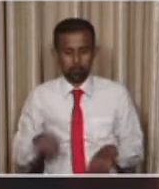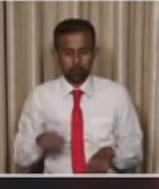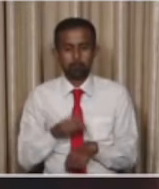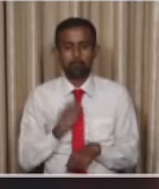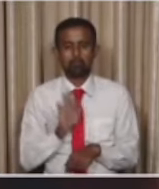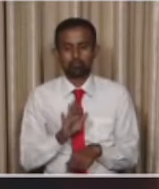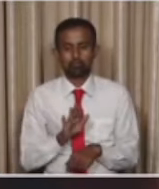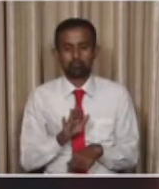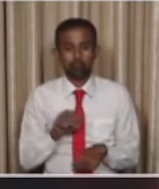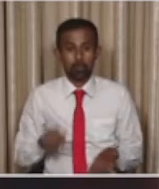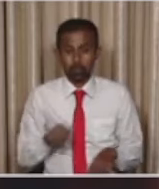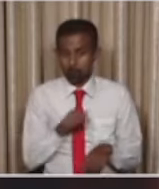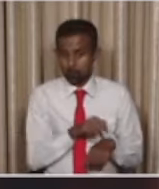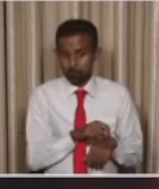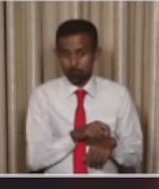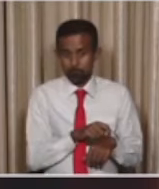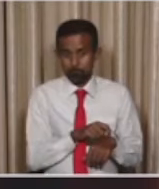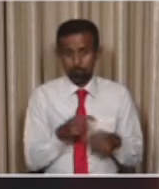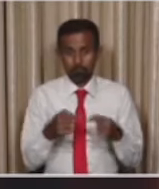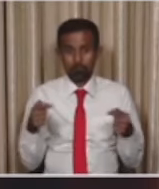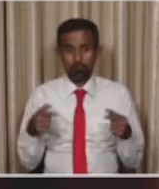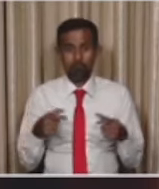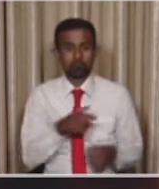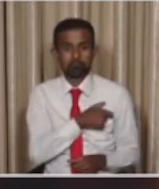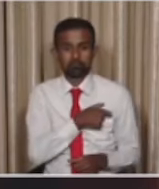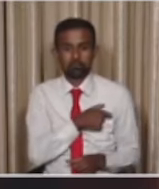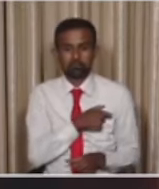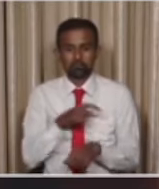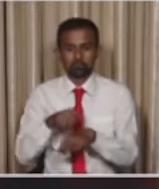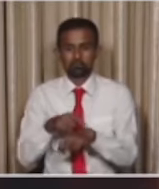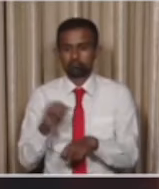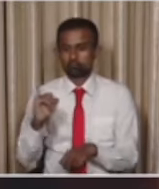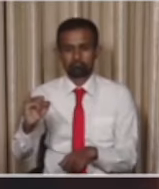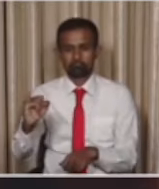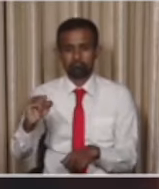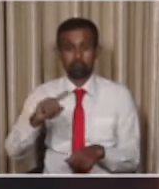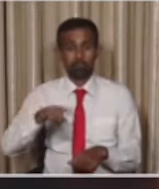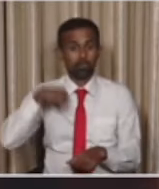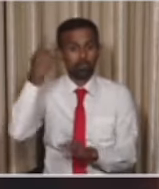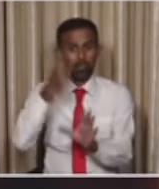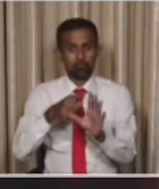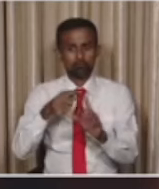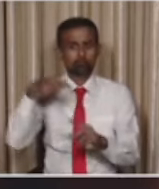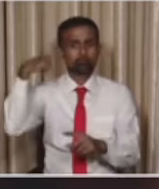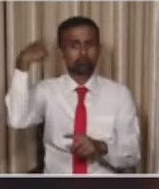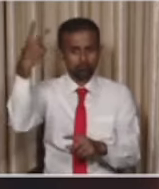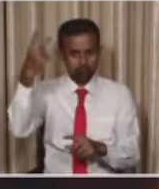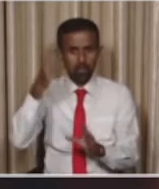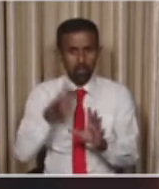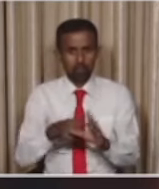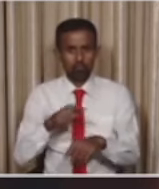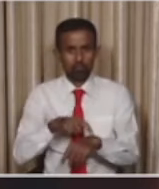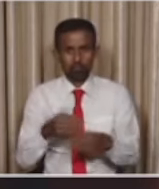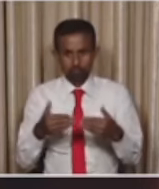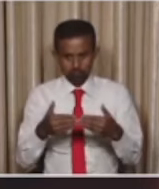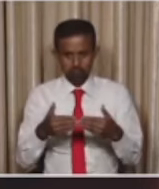තියන්න ඕන. මොකද මේ වෙලාවේ විපක්ෂ නායකතුමාගේ හොඳ නැහැ ග්‍රහයා. ලබන අවුරුද්දේට ඊළඟ අවුරුද්දේ විපක්ෂ නායකතුමාගේ හොඳ වෙන්නේ.